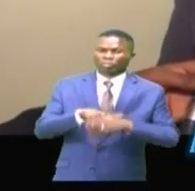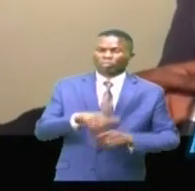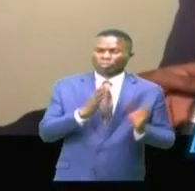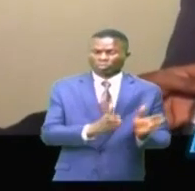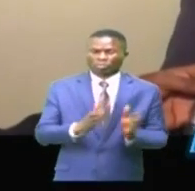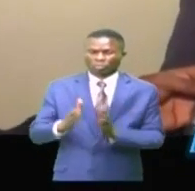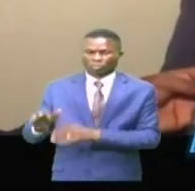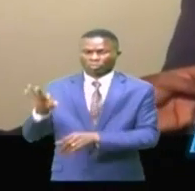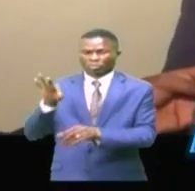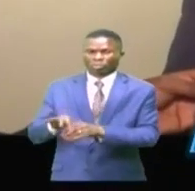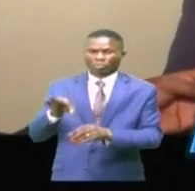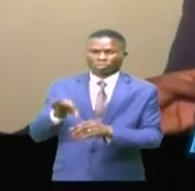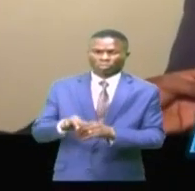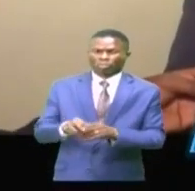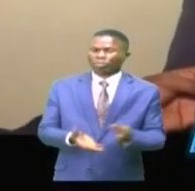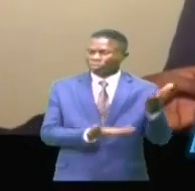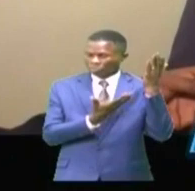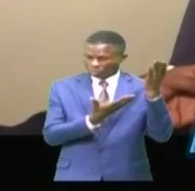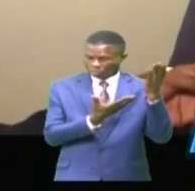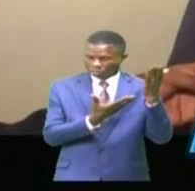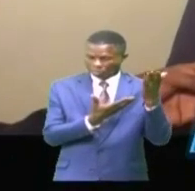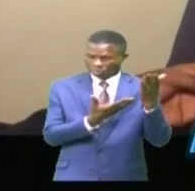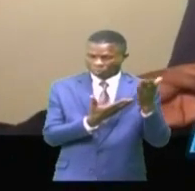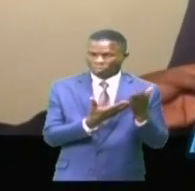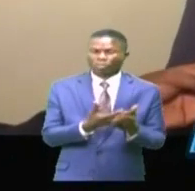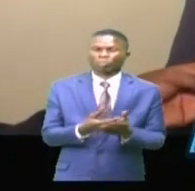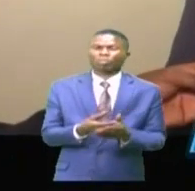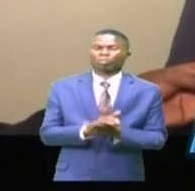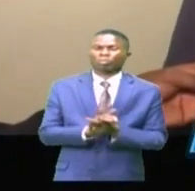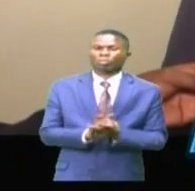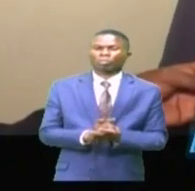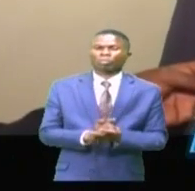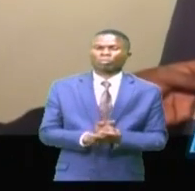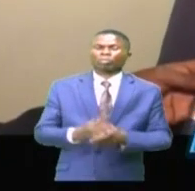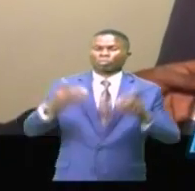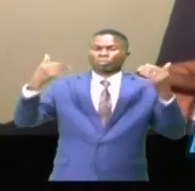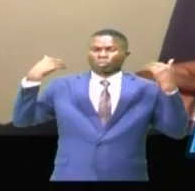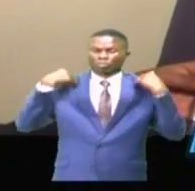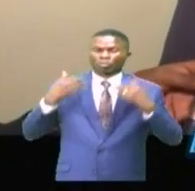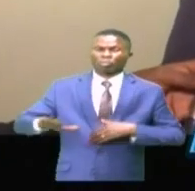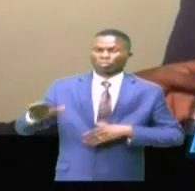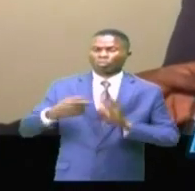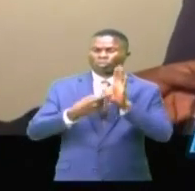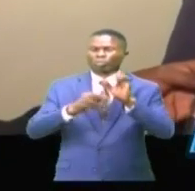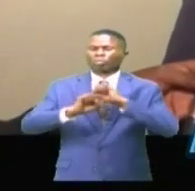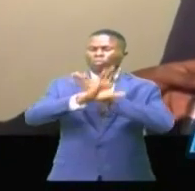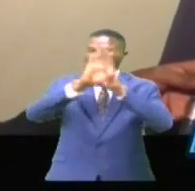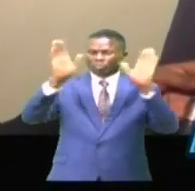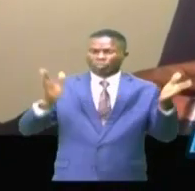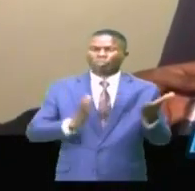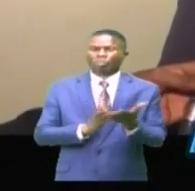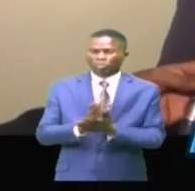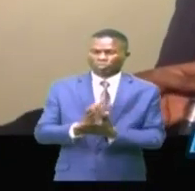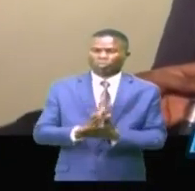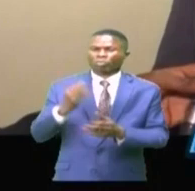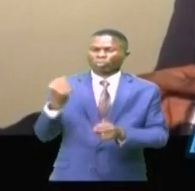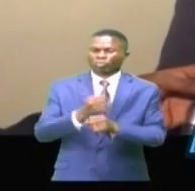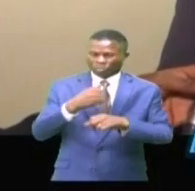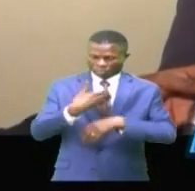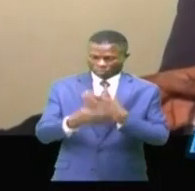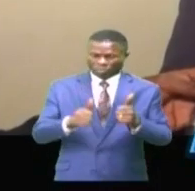des élections c'est aussi importants qu'elle puisse être en bout de course le garant de la transparence de l'inclusivité du bon déroulement du